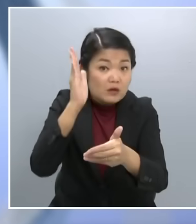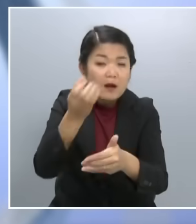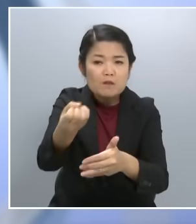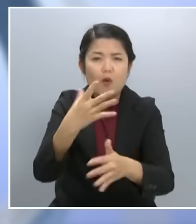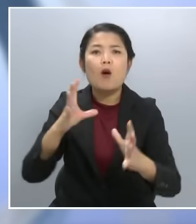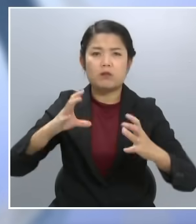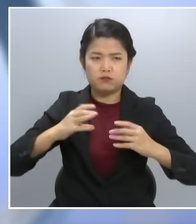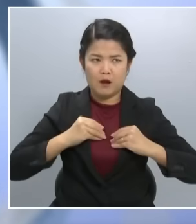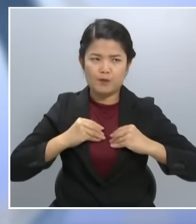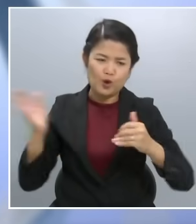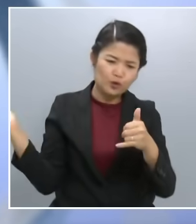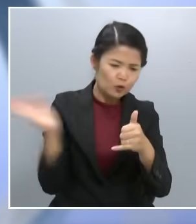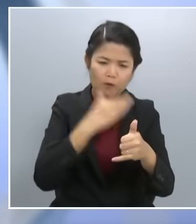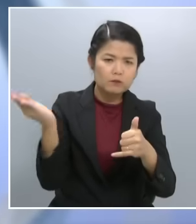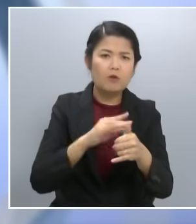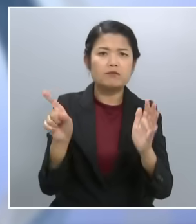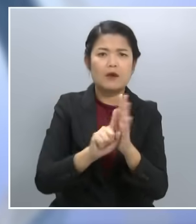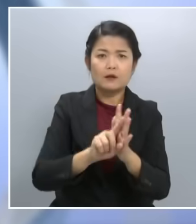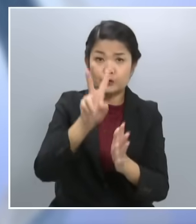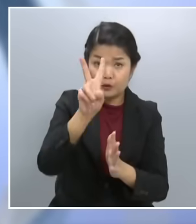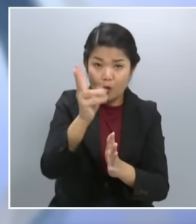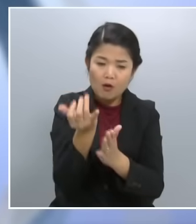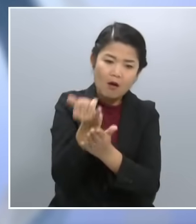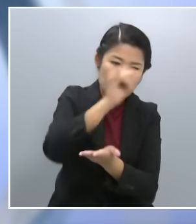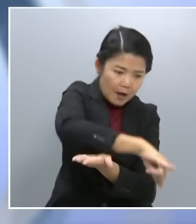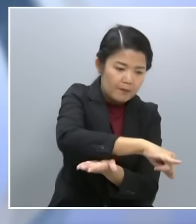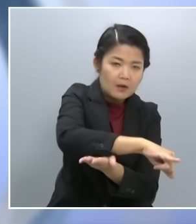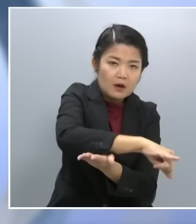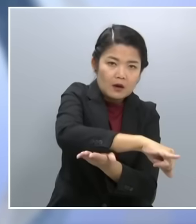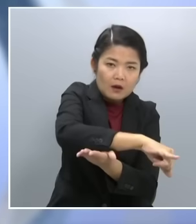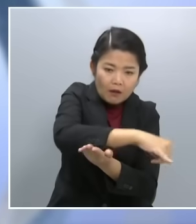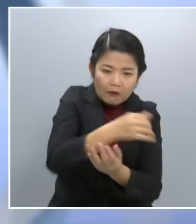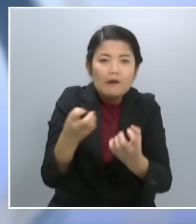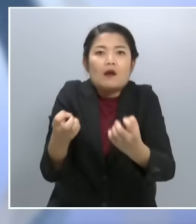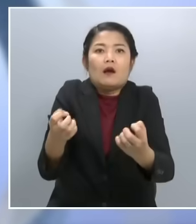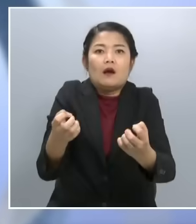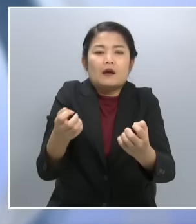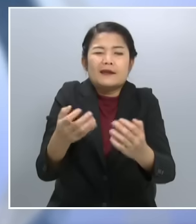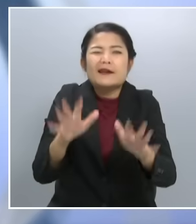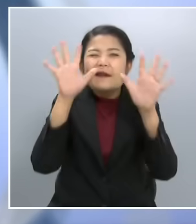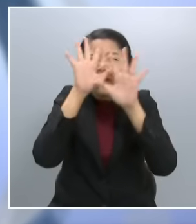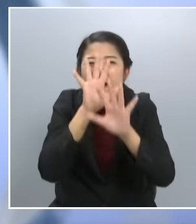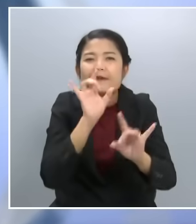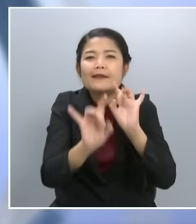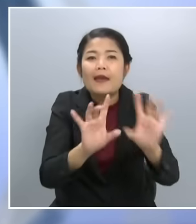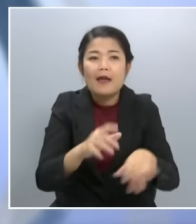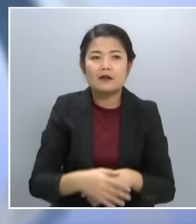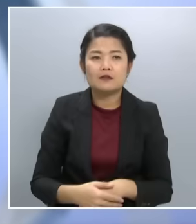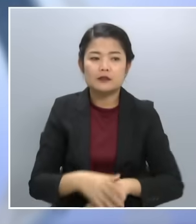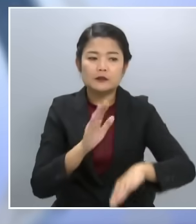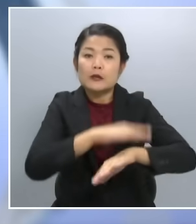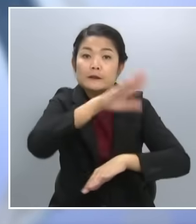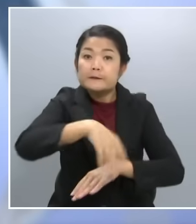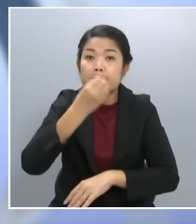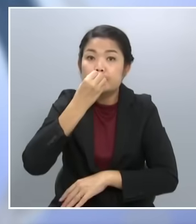แพรวไป 2ทีแล้วก็ตกเตียงแล้วก็ชักแล้วก็คิดว่าแพรวเนี่ยแกล้งพอจะไปเรียกกินข้าวปรากฏว่า